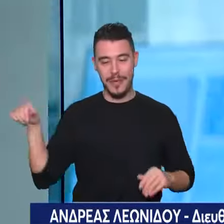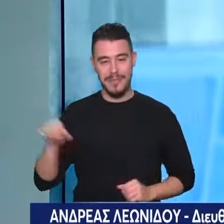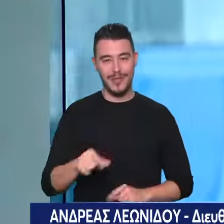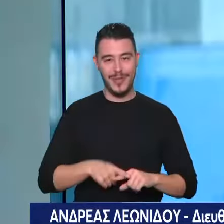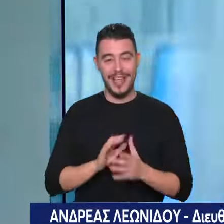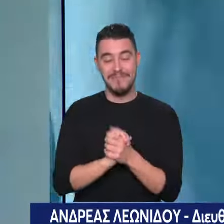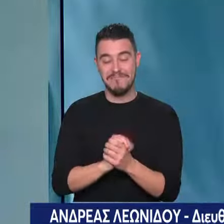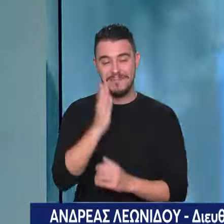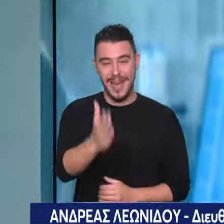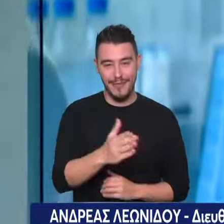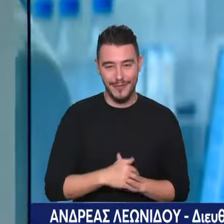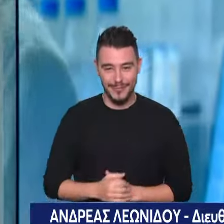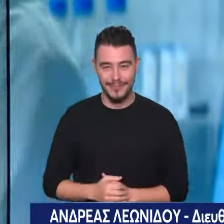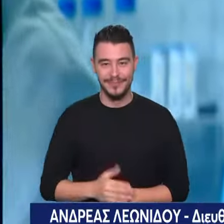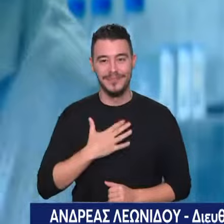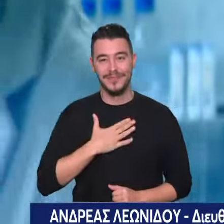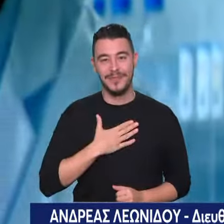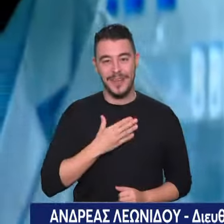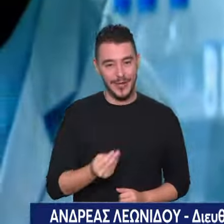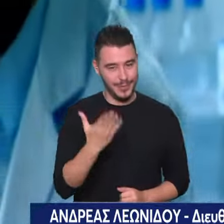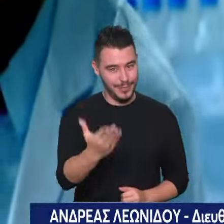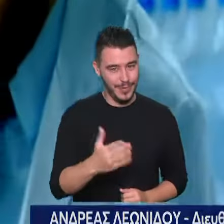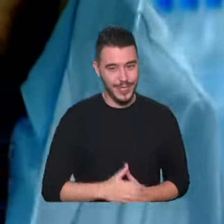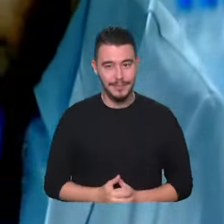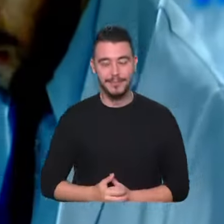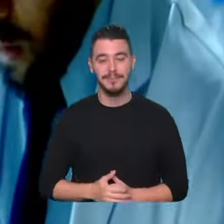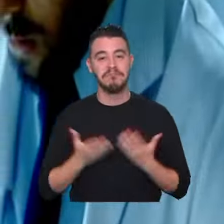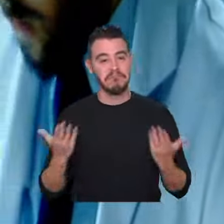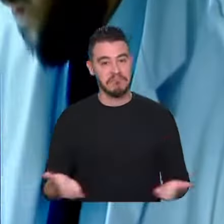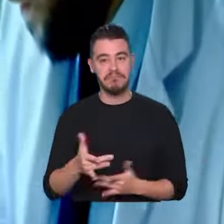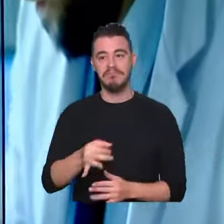Ευχαριστώ πάρα πολύ, κύριε Λεωνίδου. Σας ευχαριστώ πάρα πολύ. Γεια σας. Αυτά λοιπόν από τον κύριο Λεωνίδου.